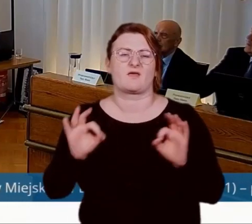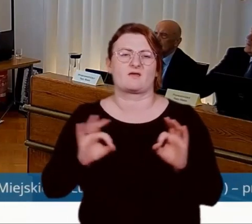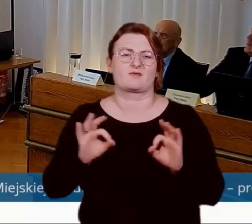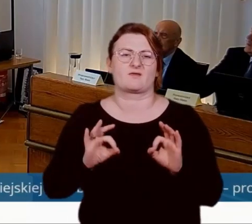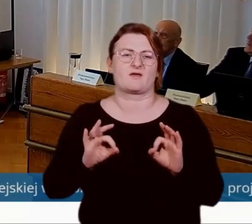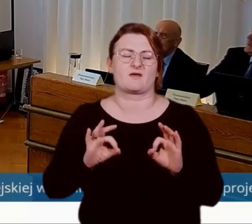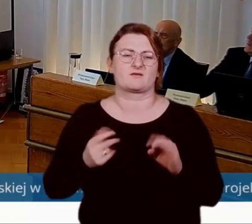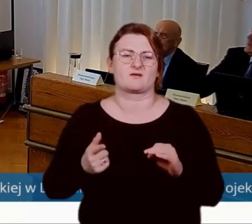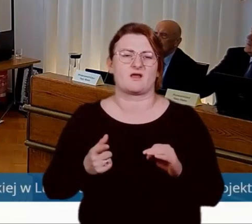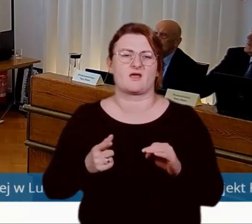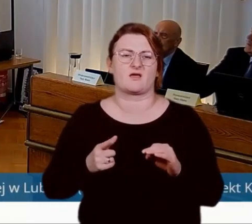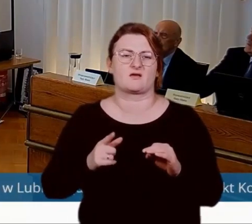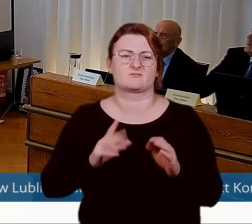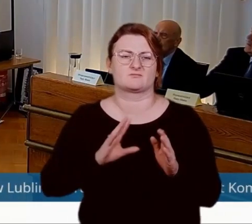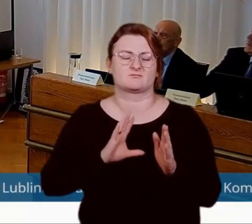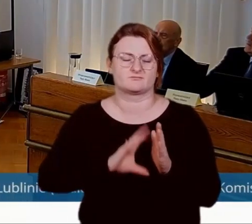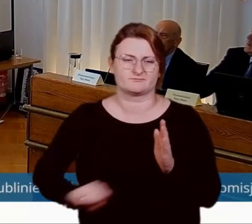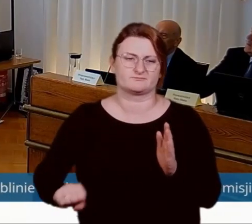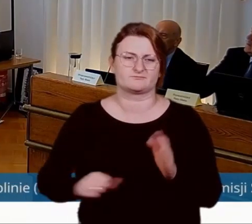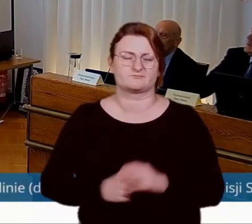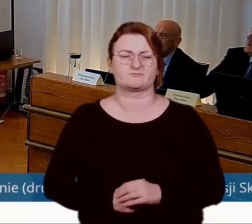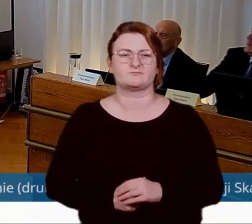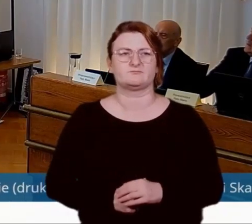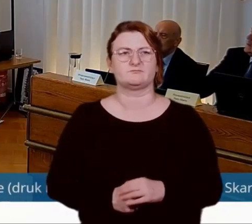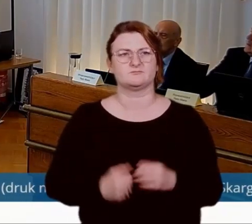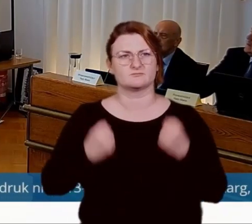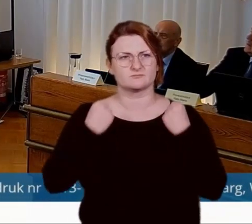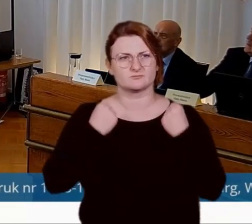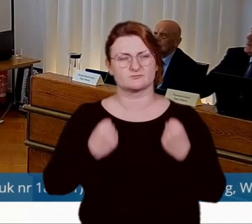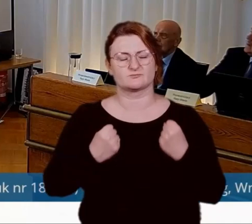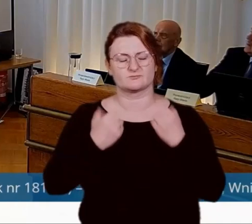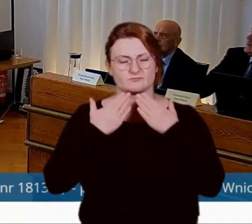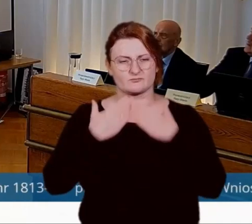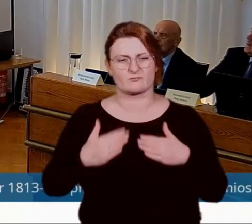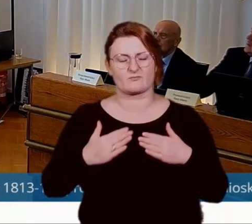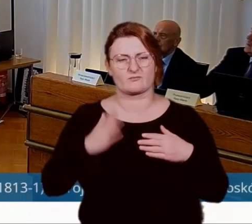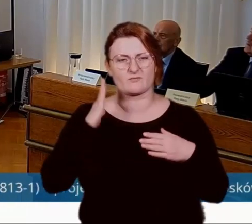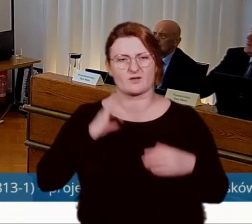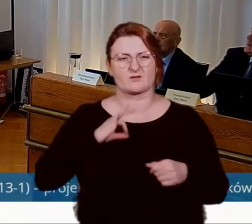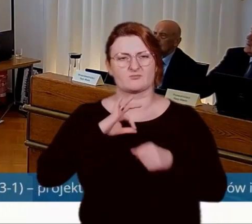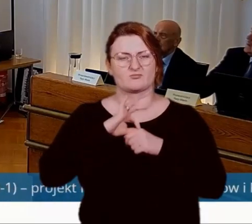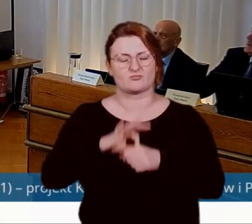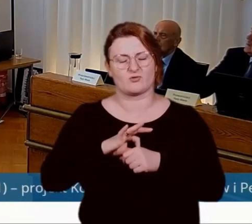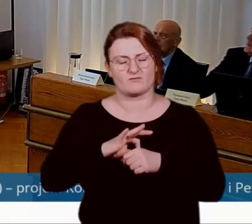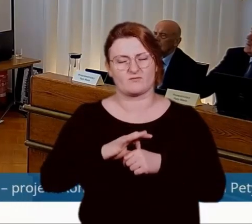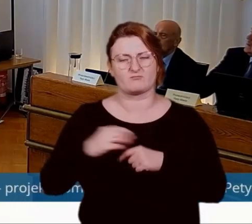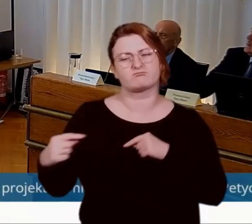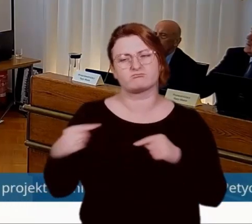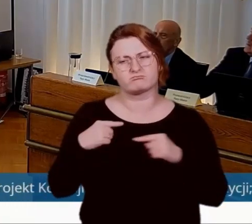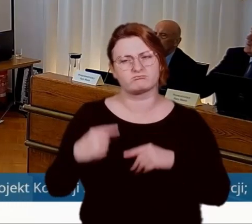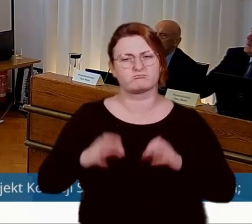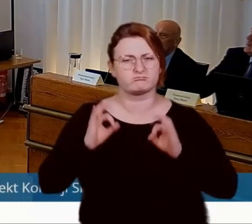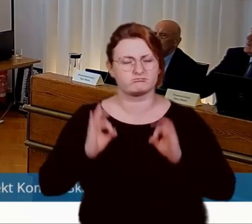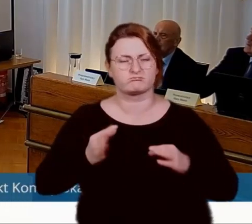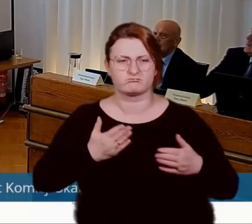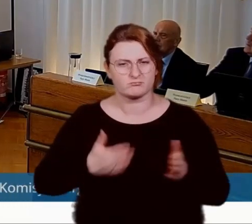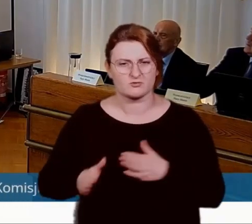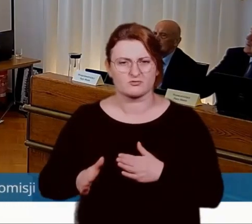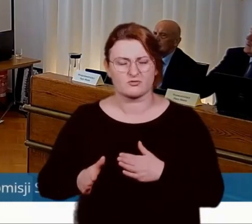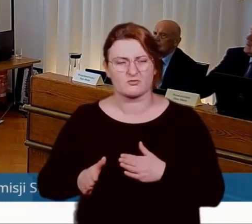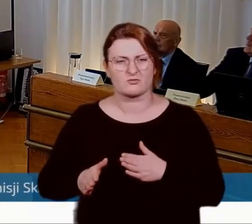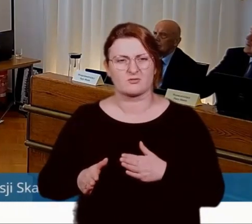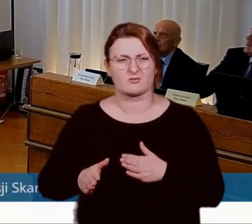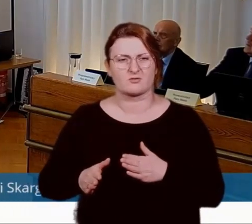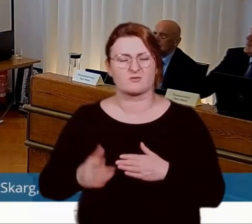zostałaby potrącona. Natomiast bardzo dziękując Panu Przewodniczącemu i Radnym za bardzo merytoryczną dyskusję, ponieważ okładaliśmy